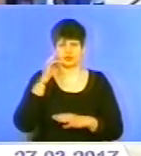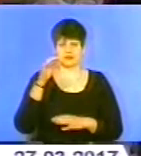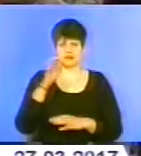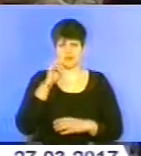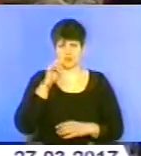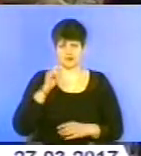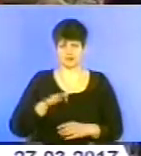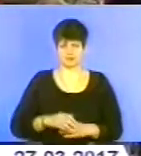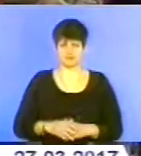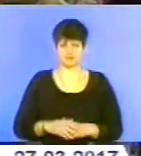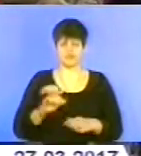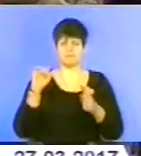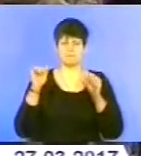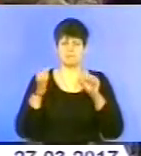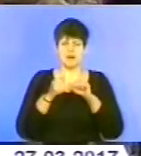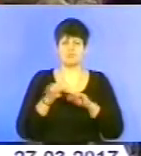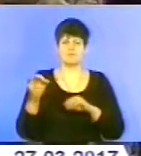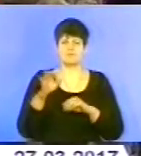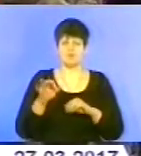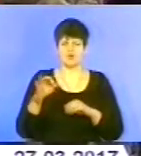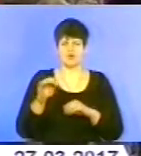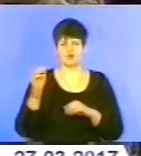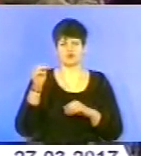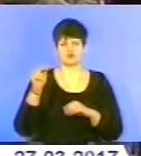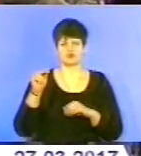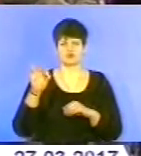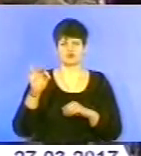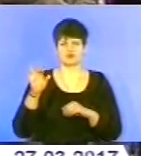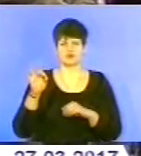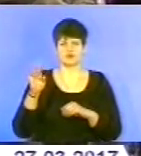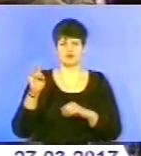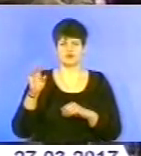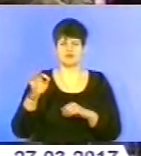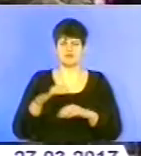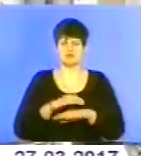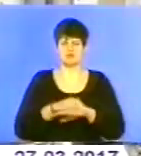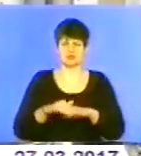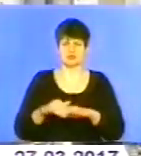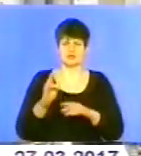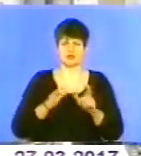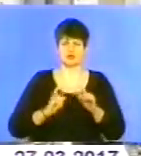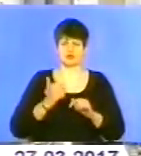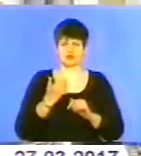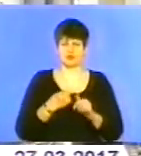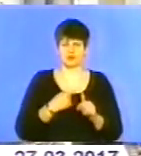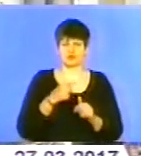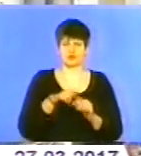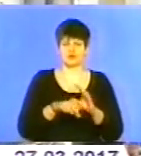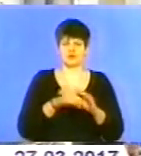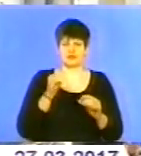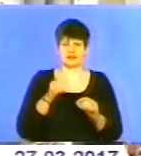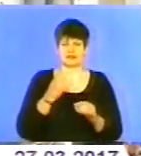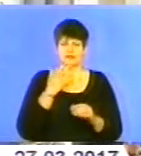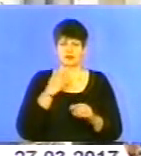Україну. Пам'ять про Чорновола у Тернополі – це вулиця і коледж його імені. Тут його обирали народним